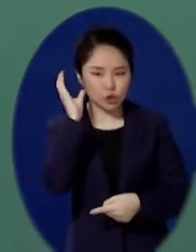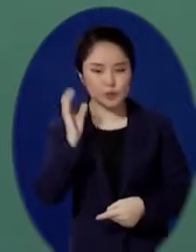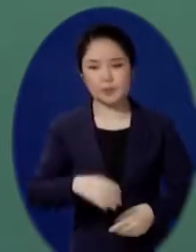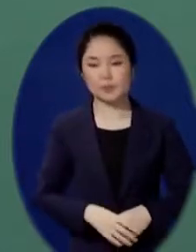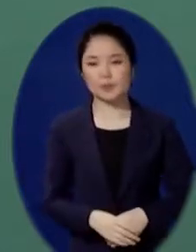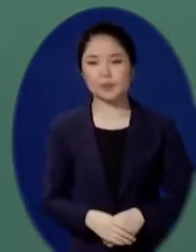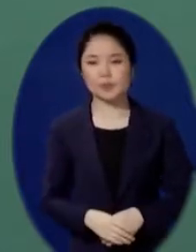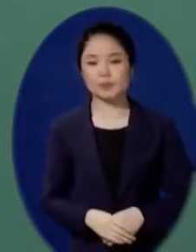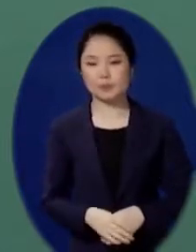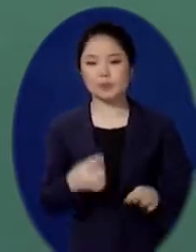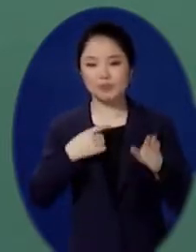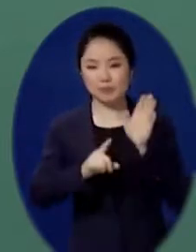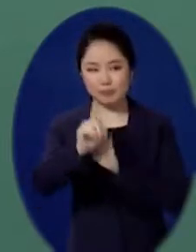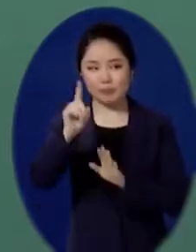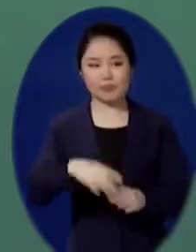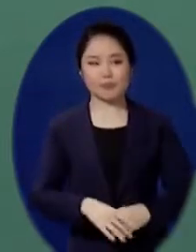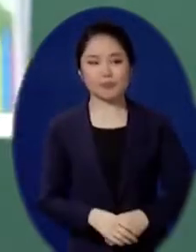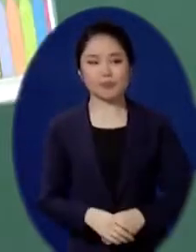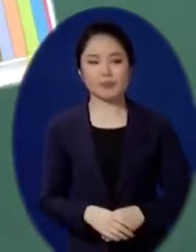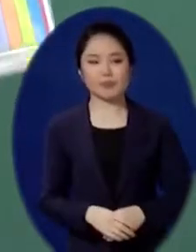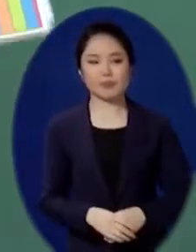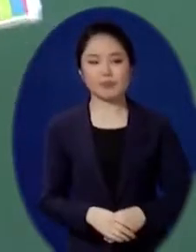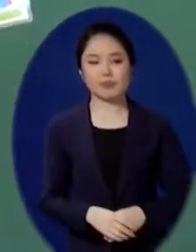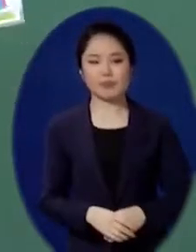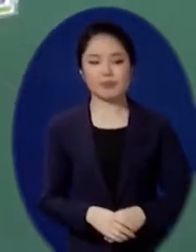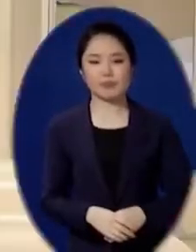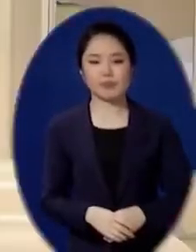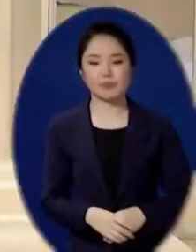бодоорой хүүхдүүдээ. За анхаарай.